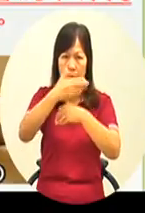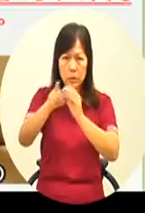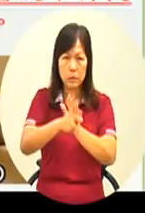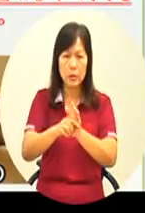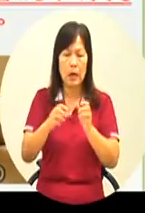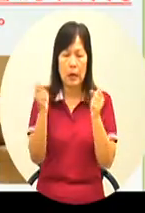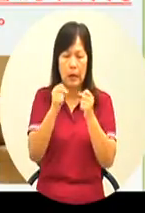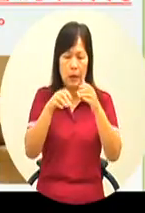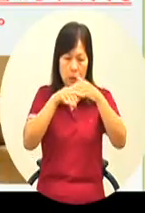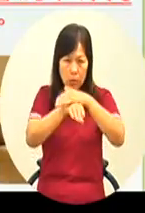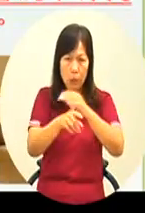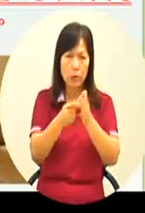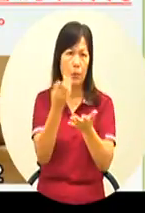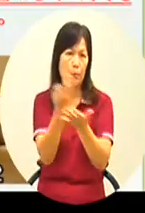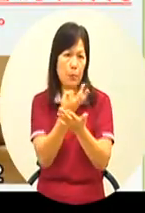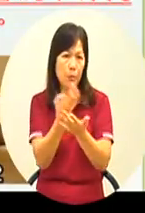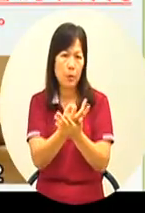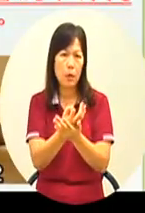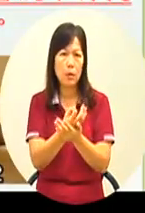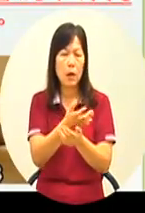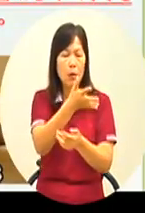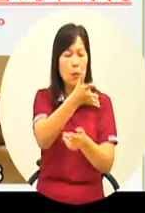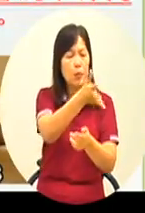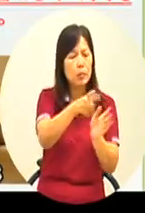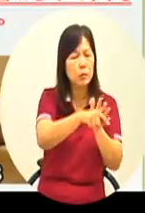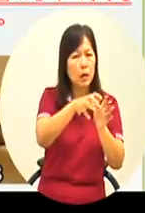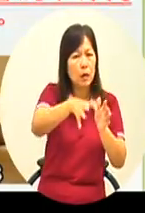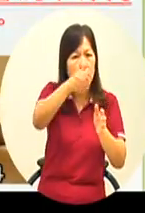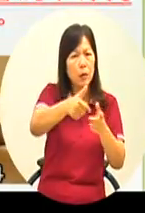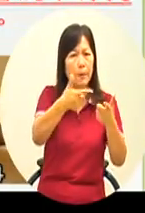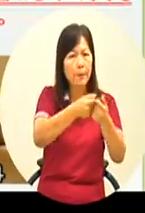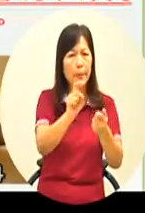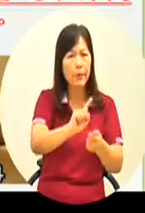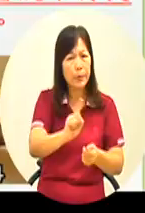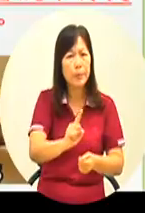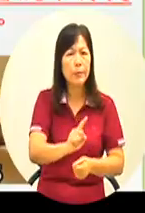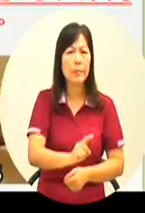现象，请问殡馆处处长如何因应居民的意愿，